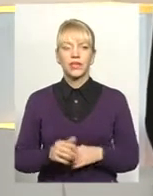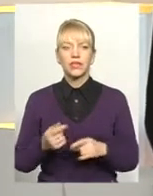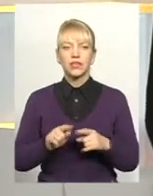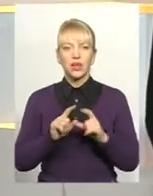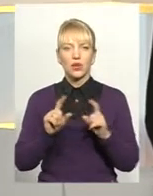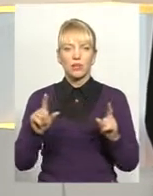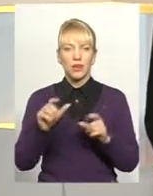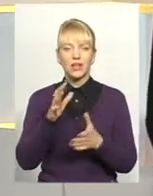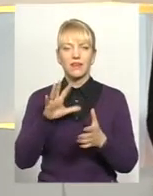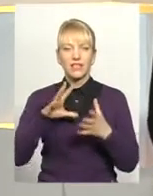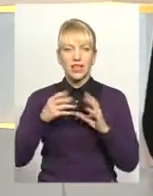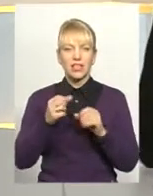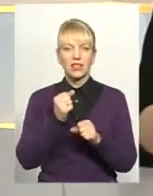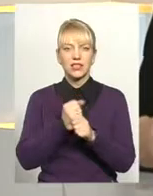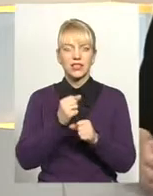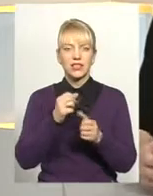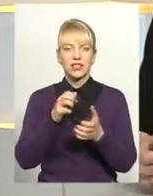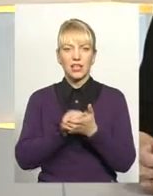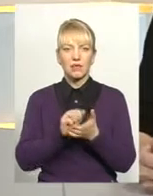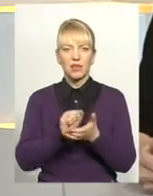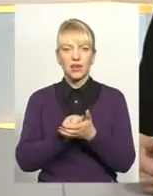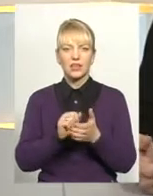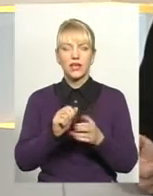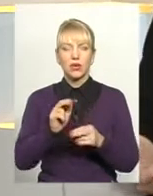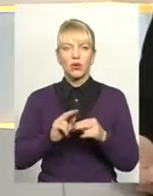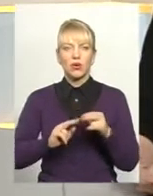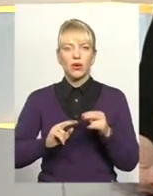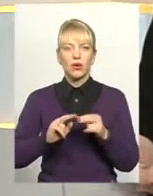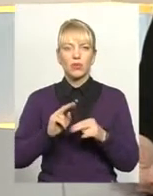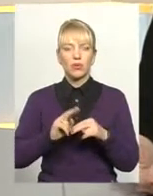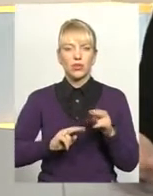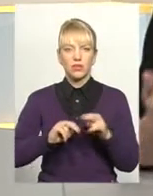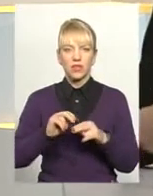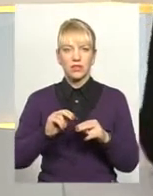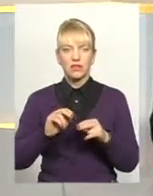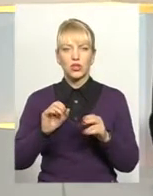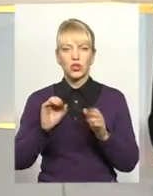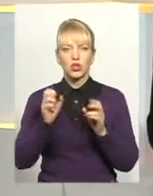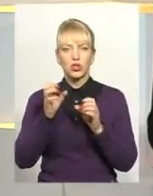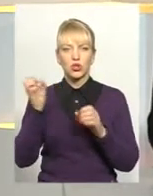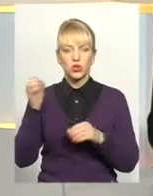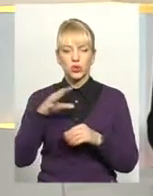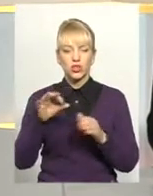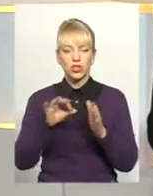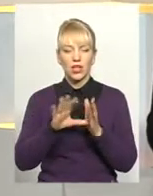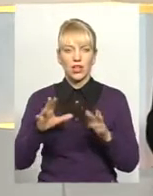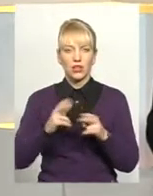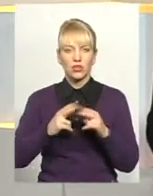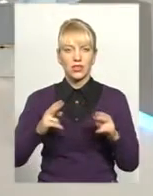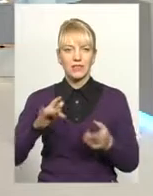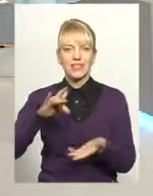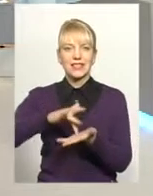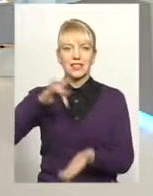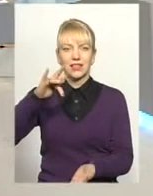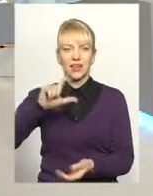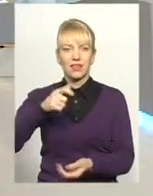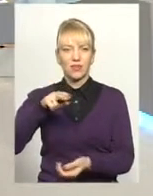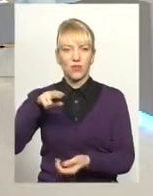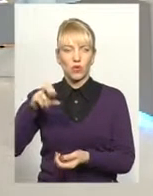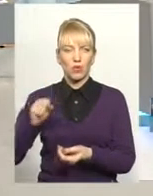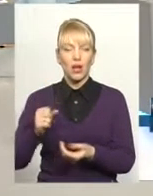займається будівництвом і експлуатацією сонячних електростанцій на ринку Центральної Європи. А от чим привабливим для них видався наш